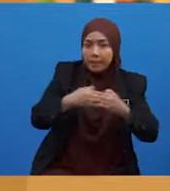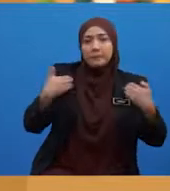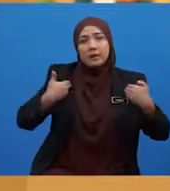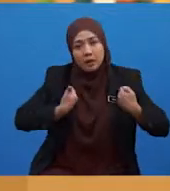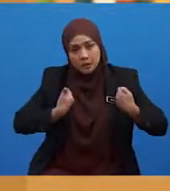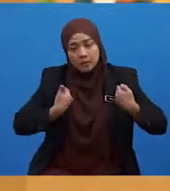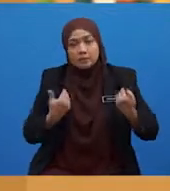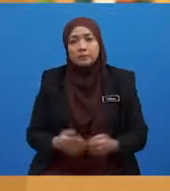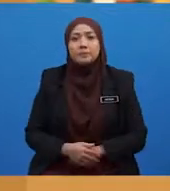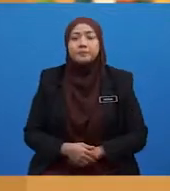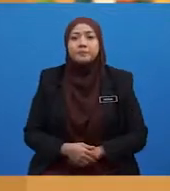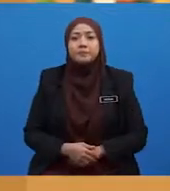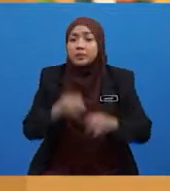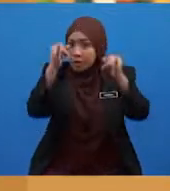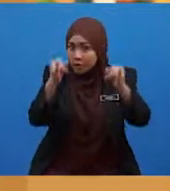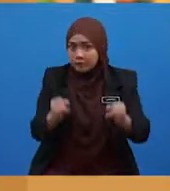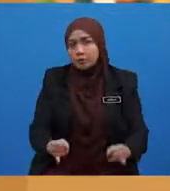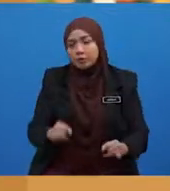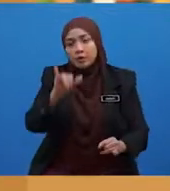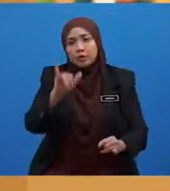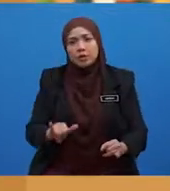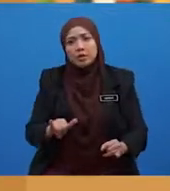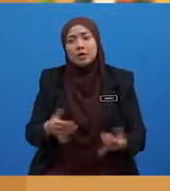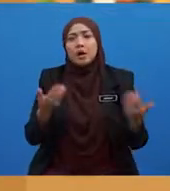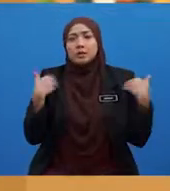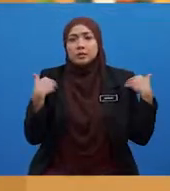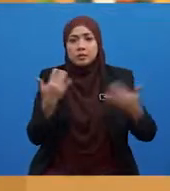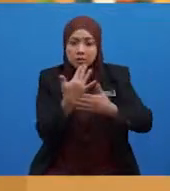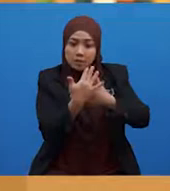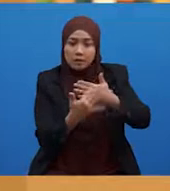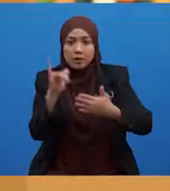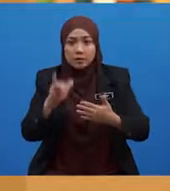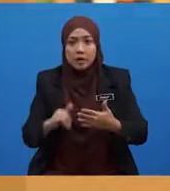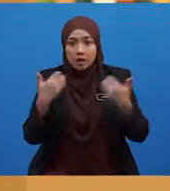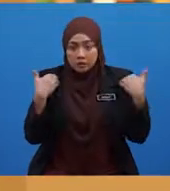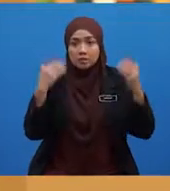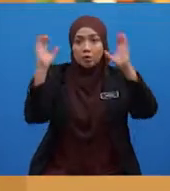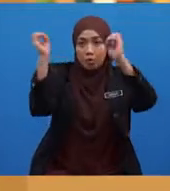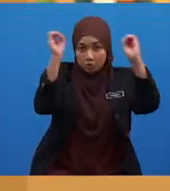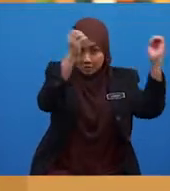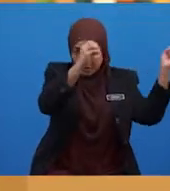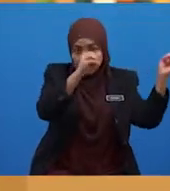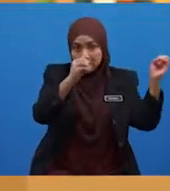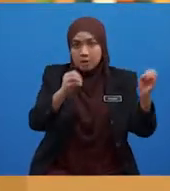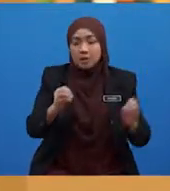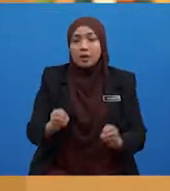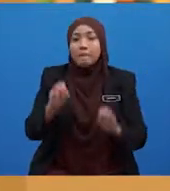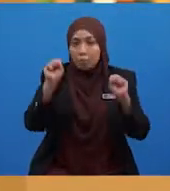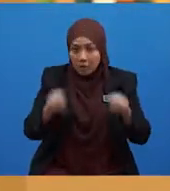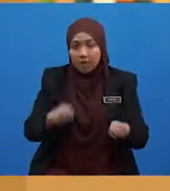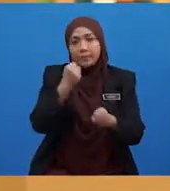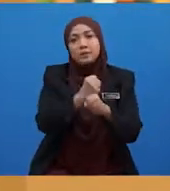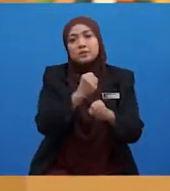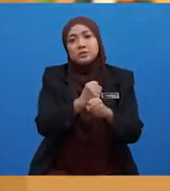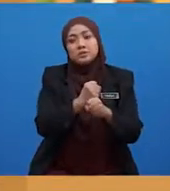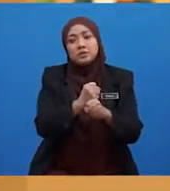penat. Individu yang dibekalkan dengan darah beroksigen dengan banyak mampu bekerja